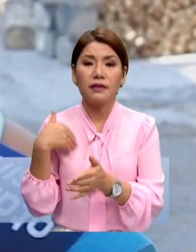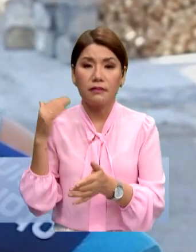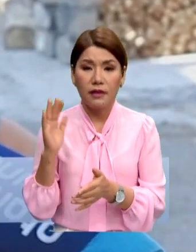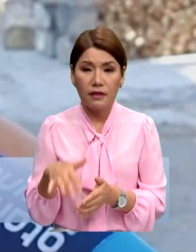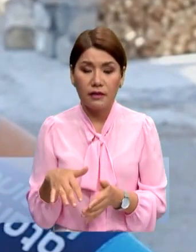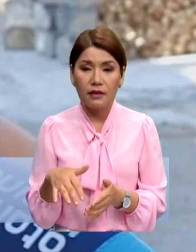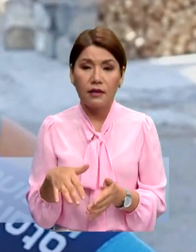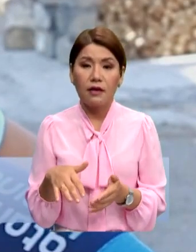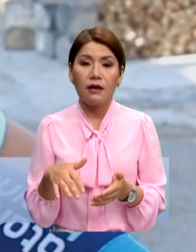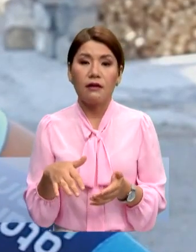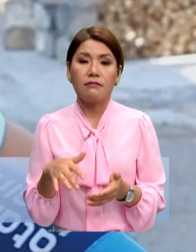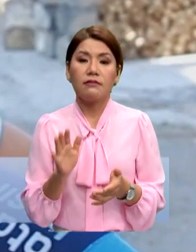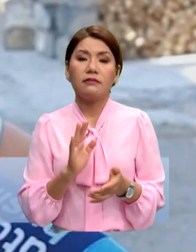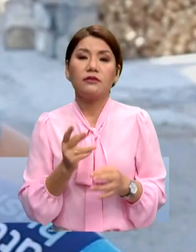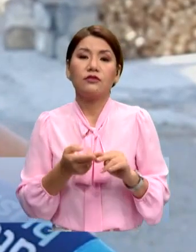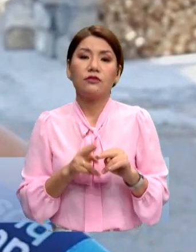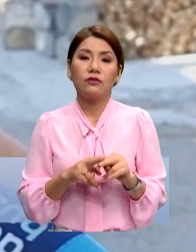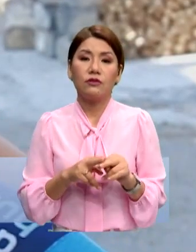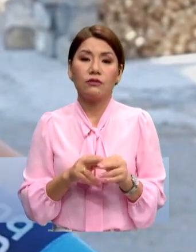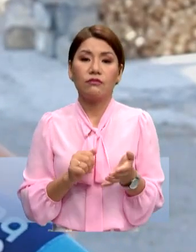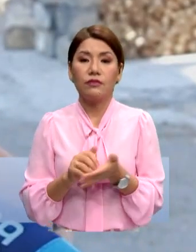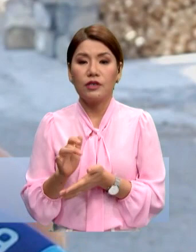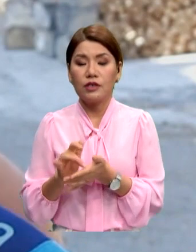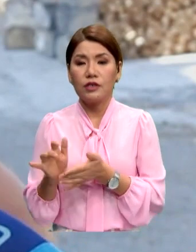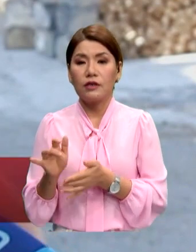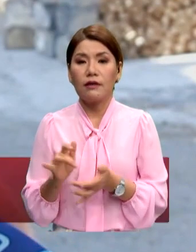Мы считаемся уже так, отшельниками.